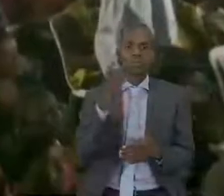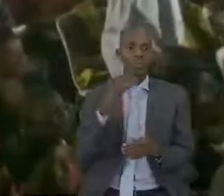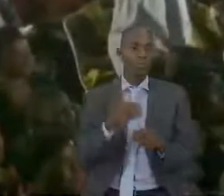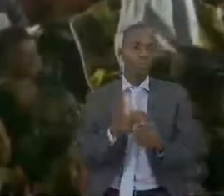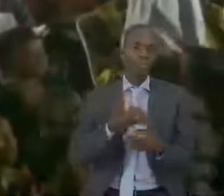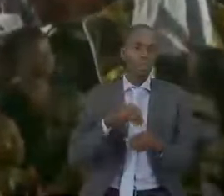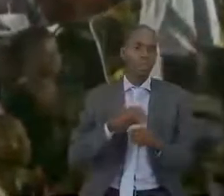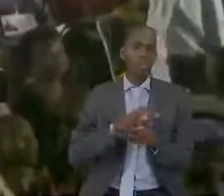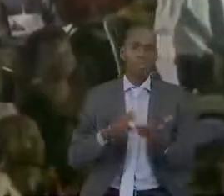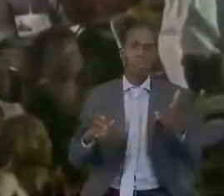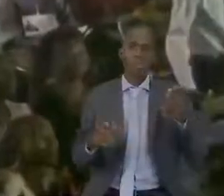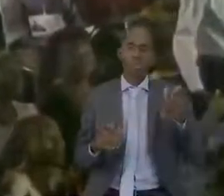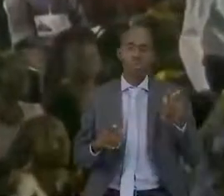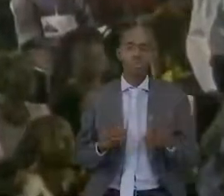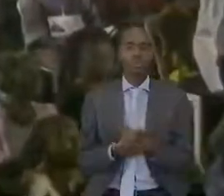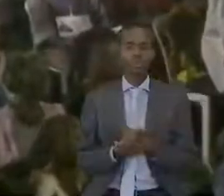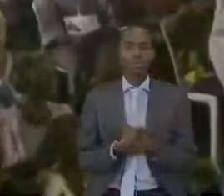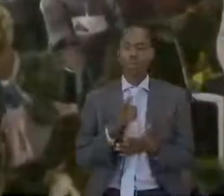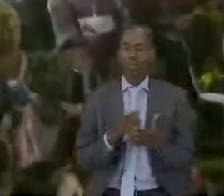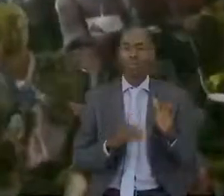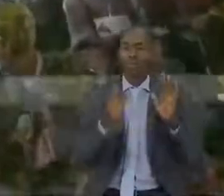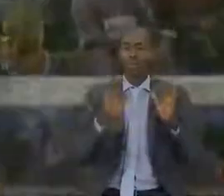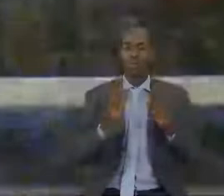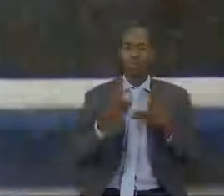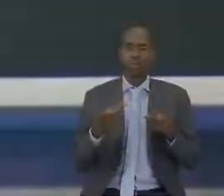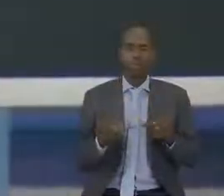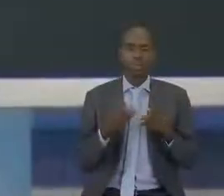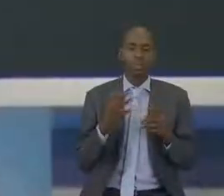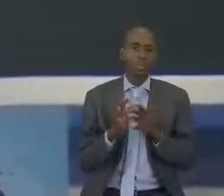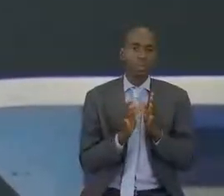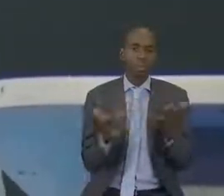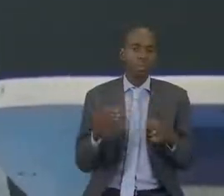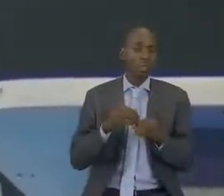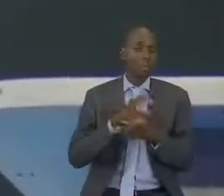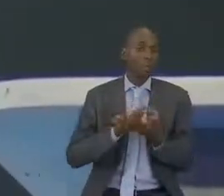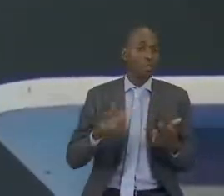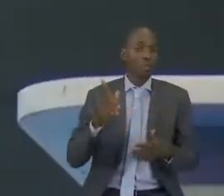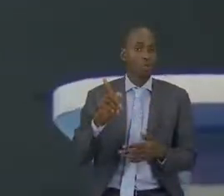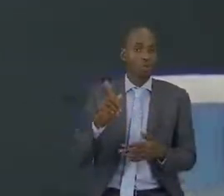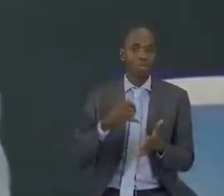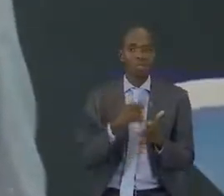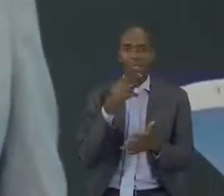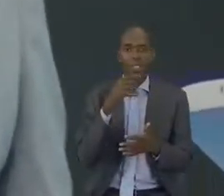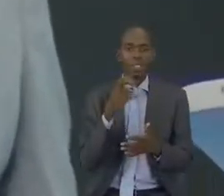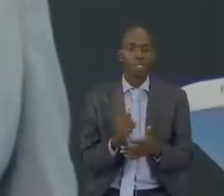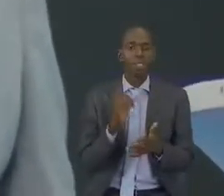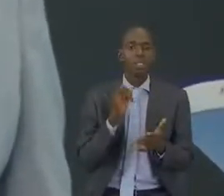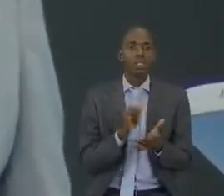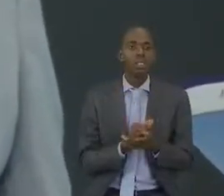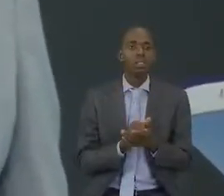21. Quel passage des Écritures. Verset 21. Aidez.